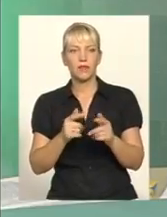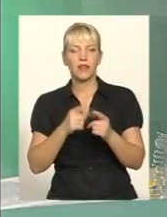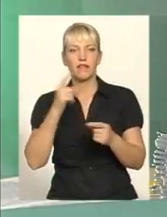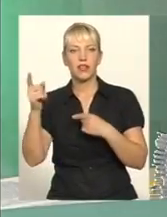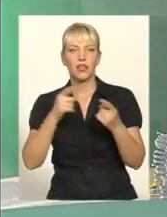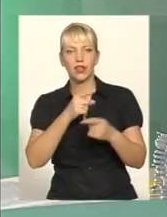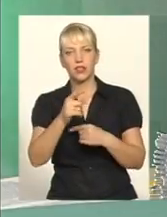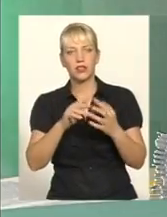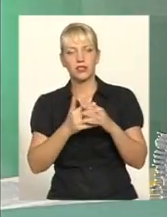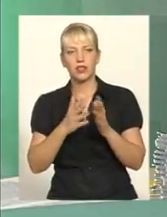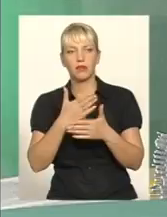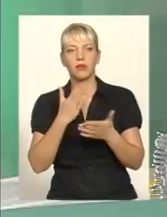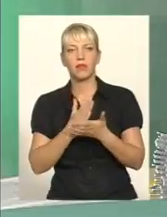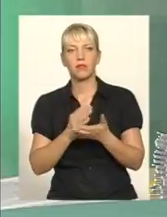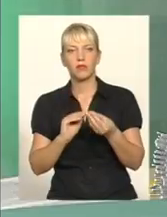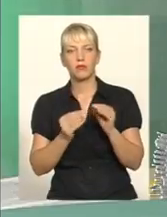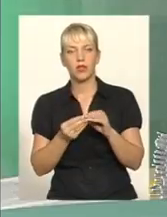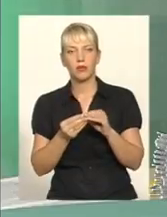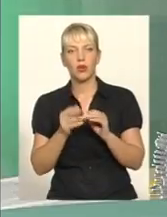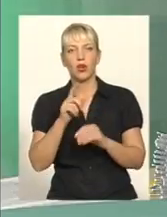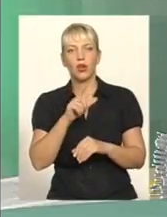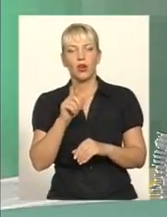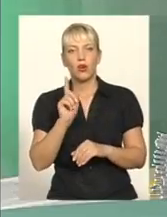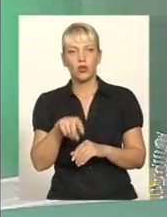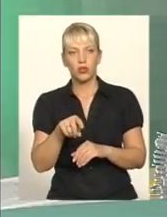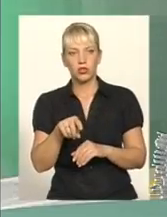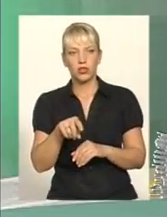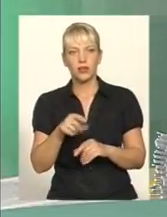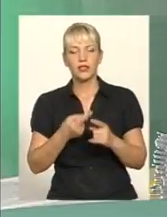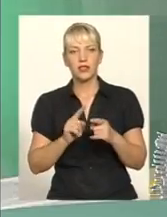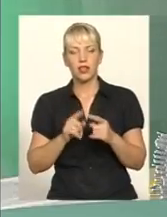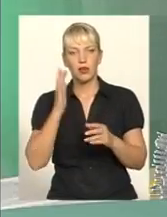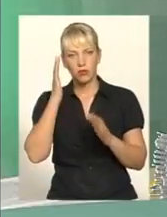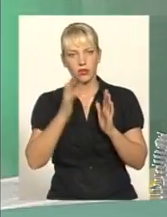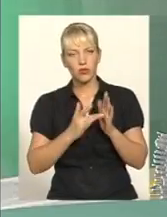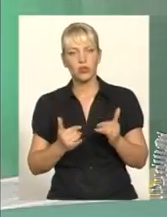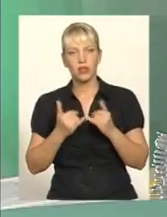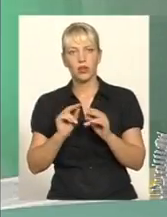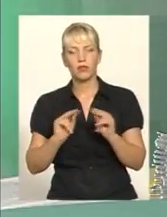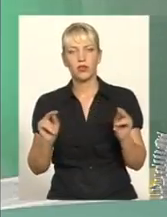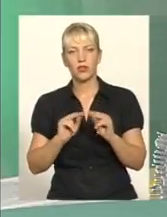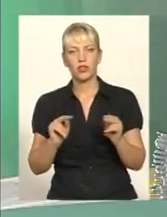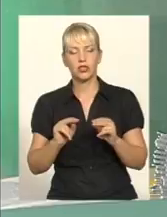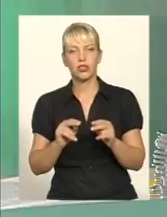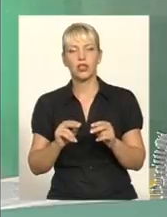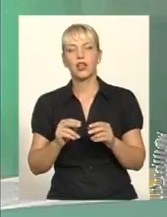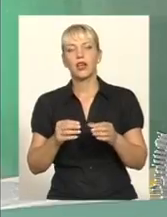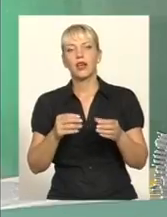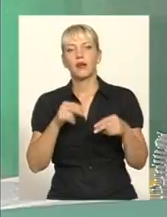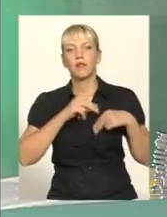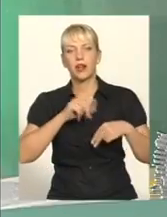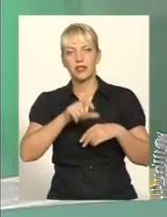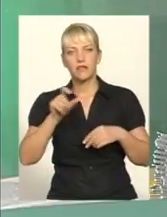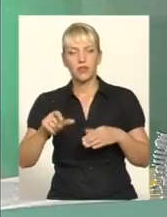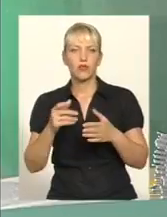ми маємо таку невеличку проблему, хоча з цією метою ми для педагогічних працівників підшукуємо